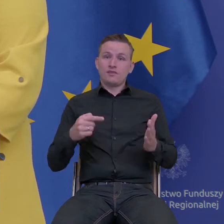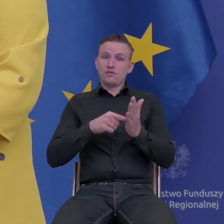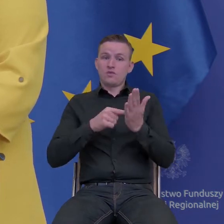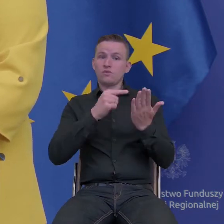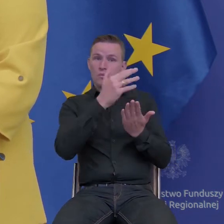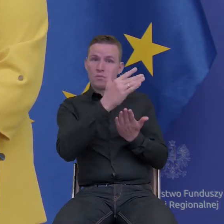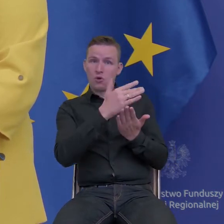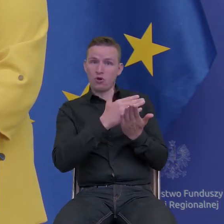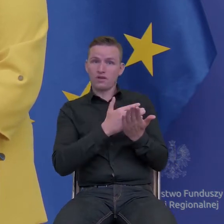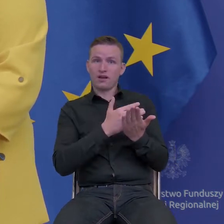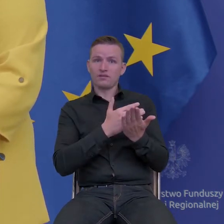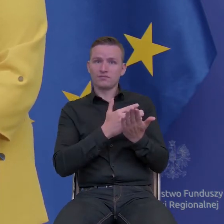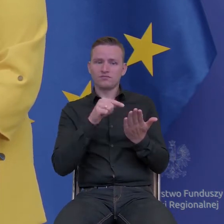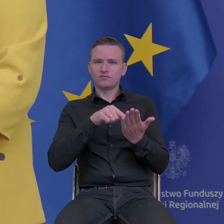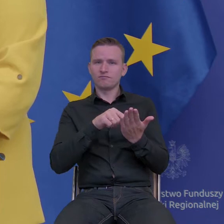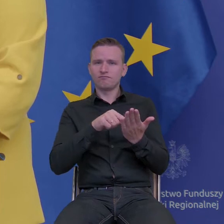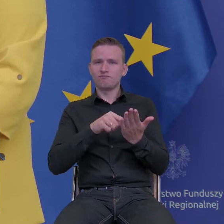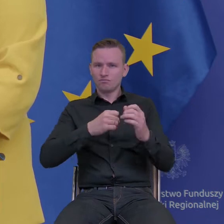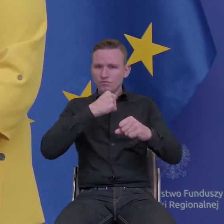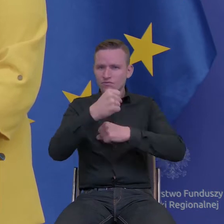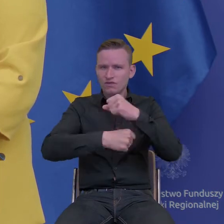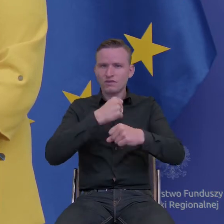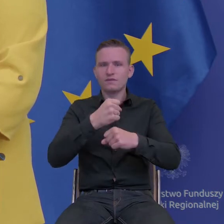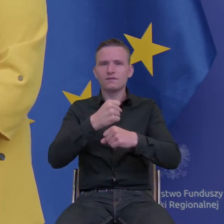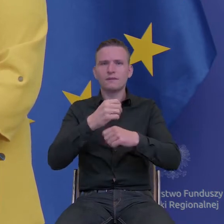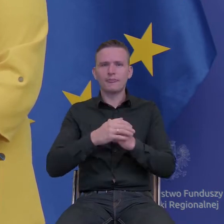w szpitalach, w obiektach kultury.